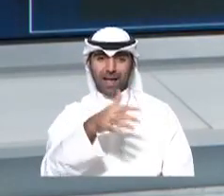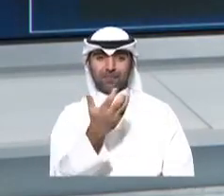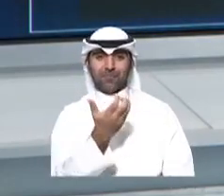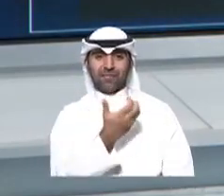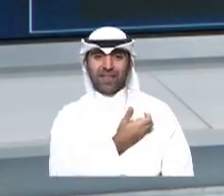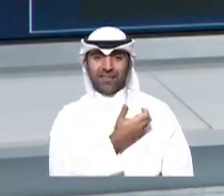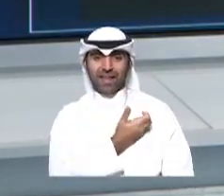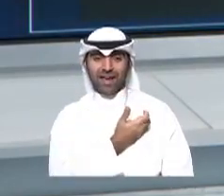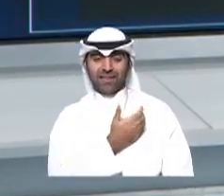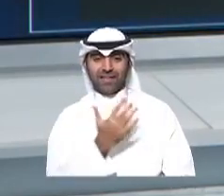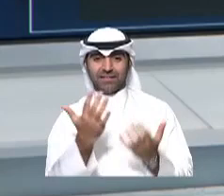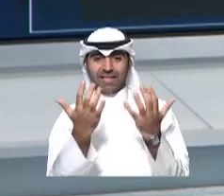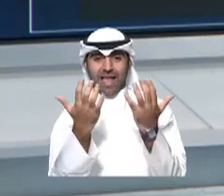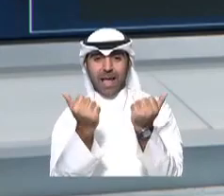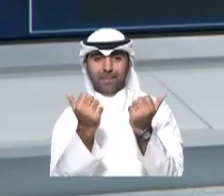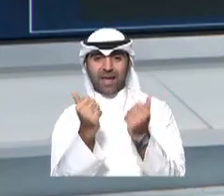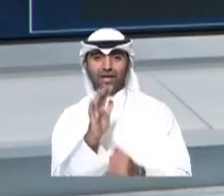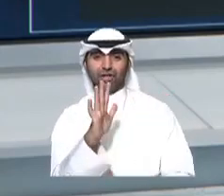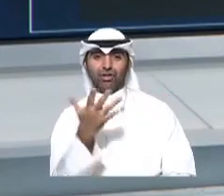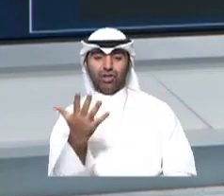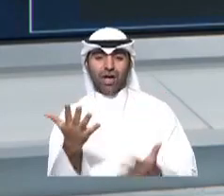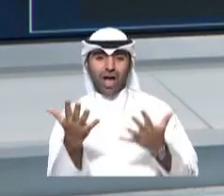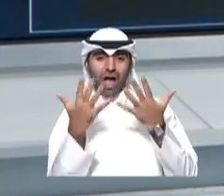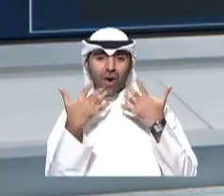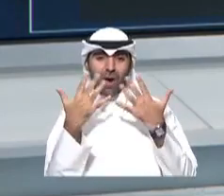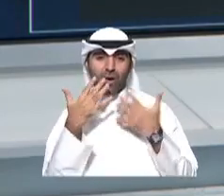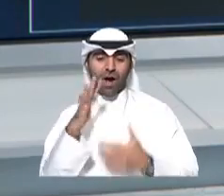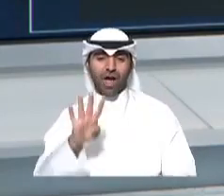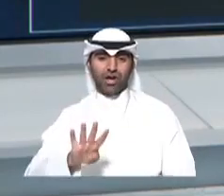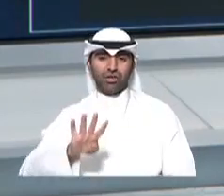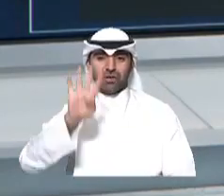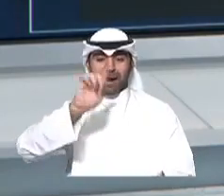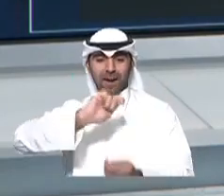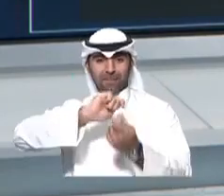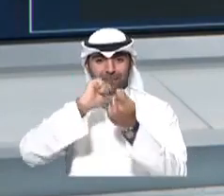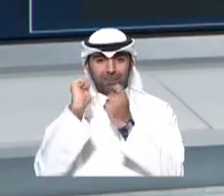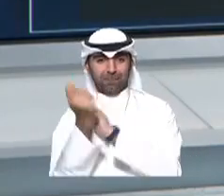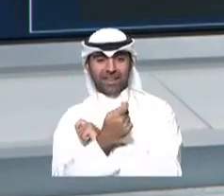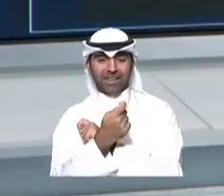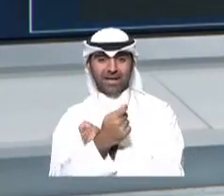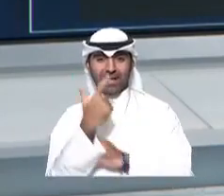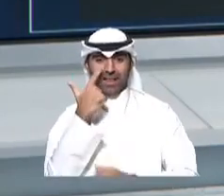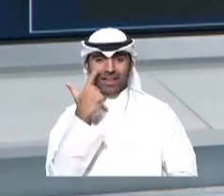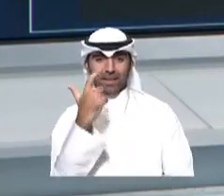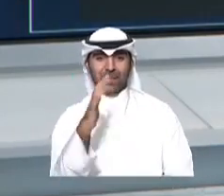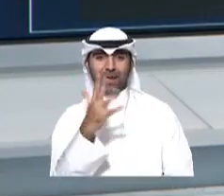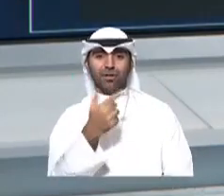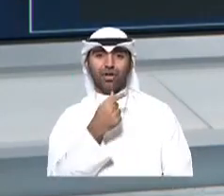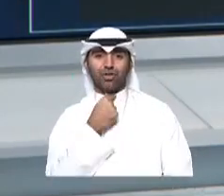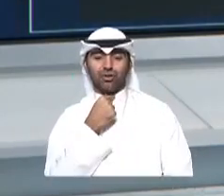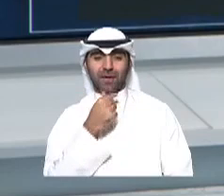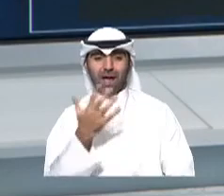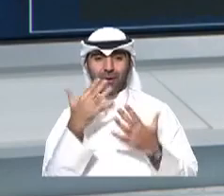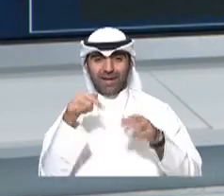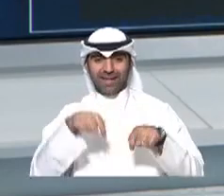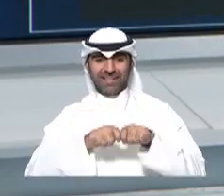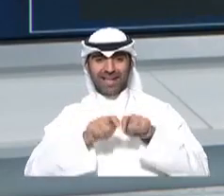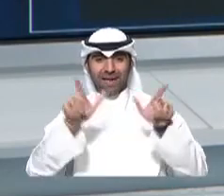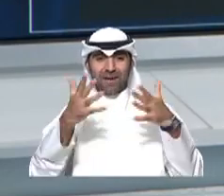الأسبوع، ومتوقع نشاط في سرعة الرياح في يوم الجمعة القادم. أعزائي المشاهدين أشكركم على